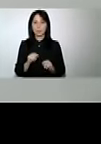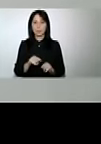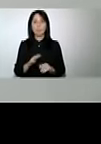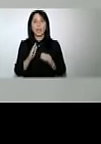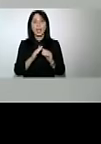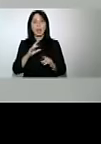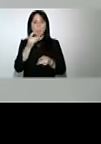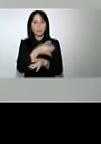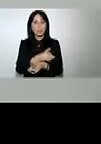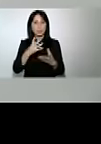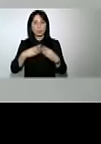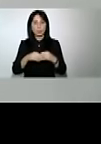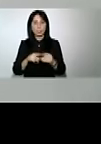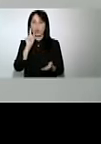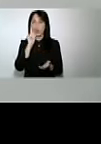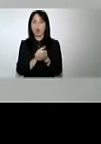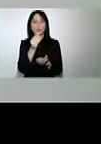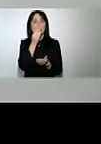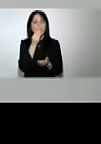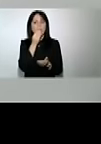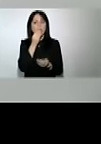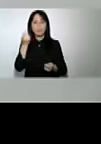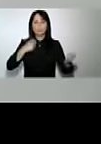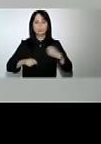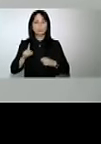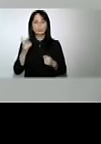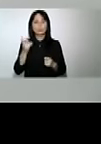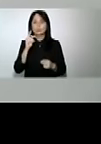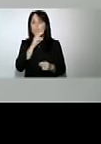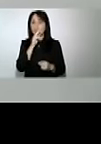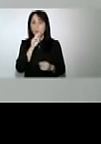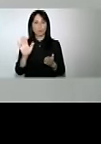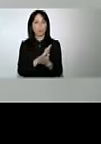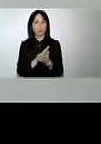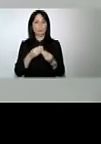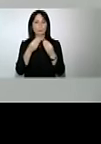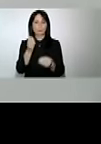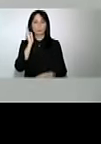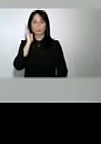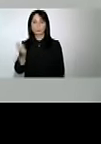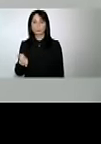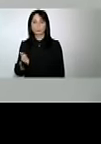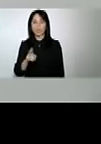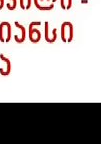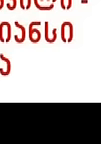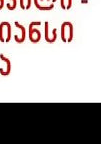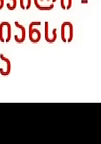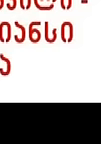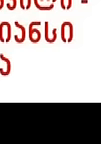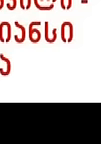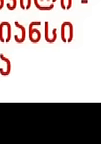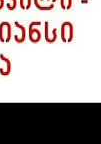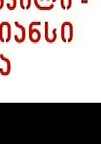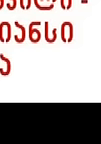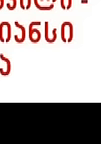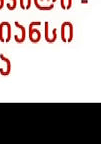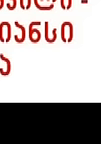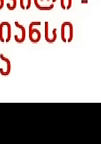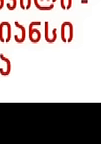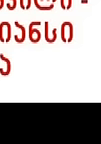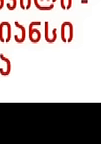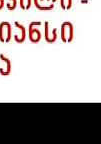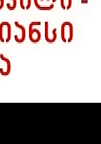მედიკამენტებზე. ხელმოკლე ოჯახები აუცილებელ კვებას, სამოსსა და წამლებს უსასყიდლოდ მიიღებენ. დავით თარხანმოურავი,